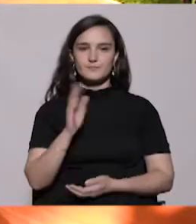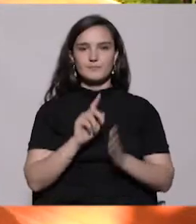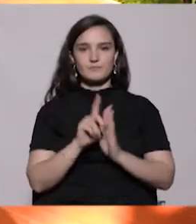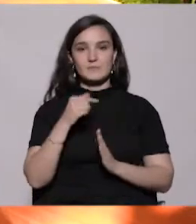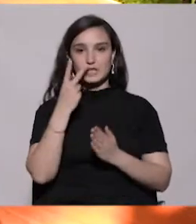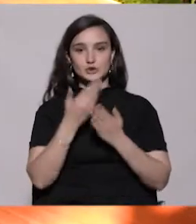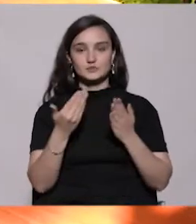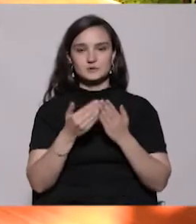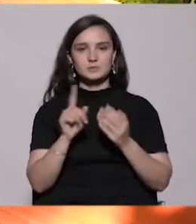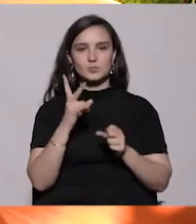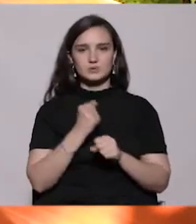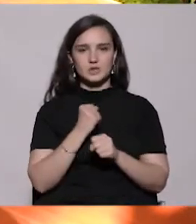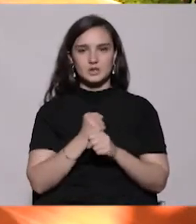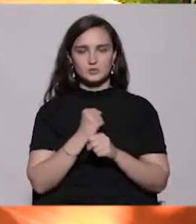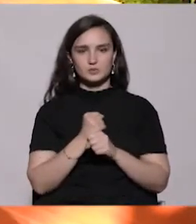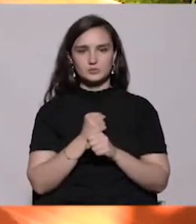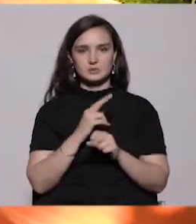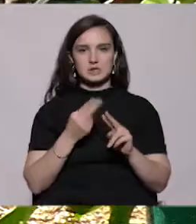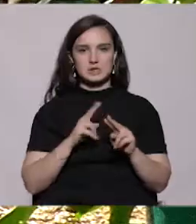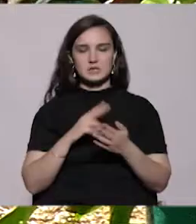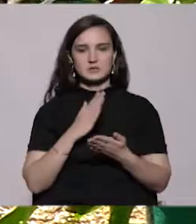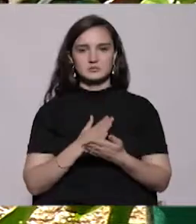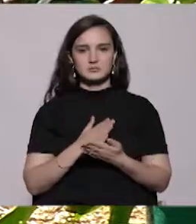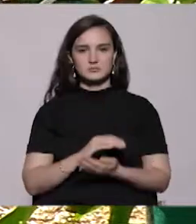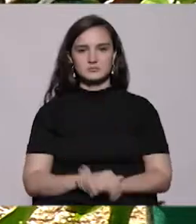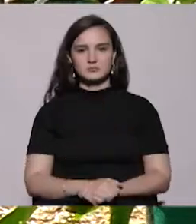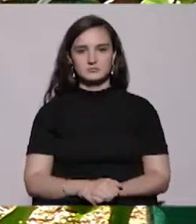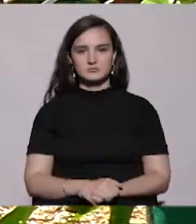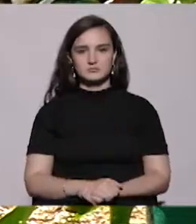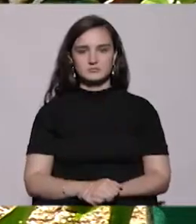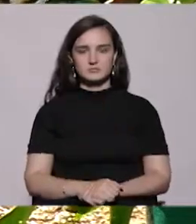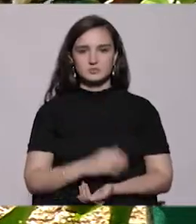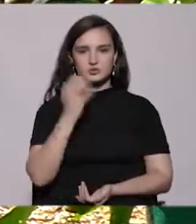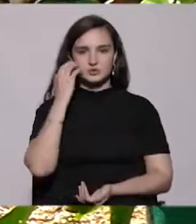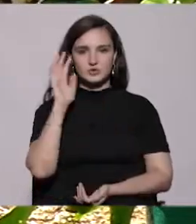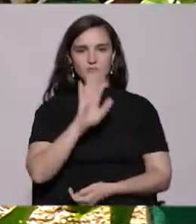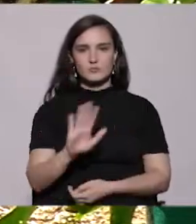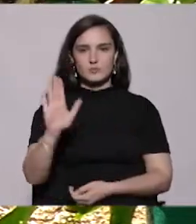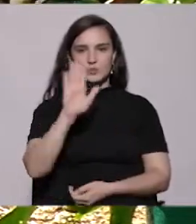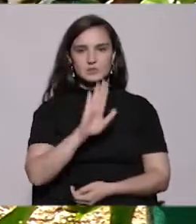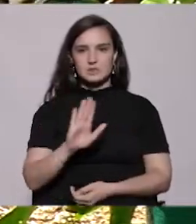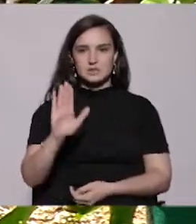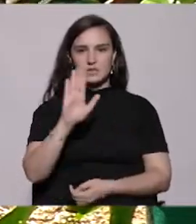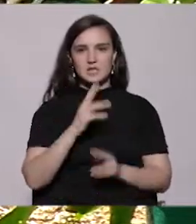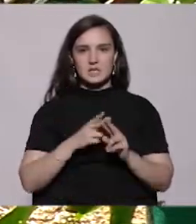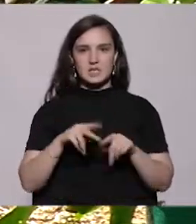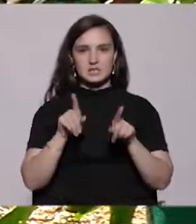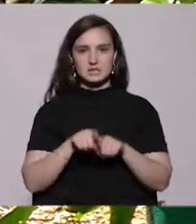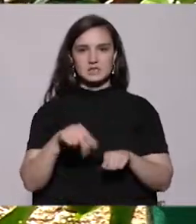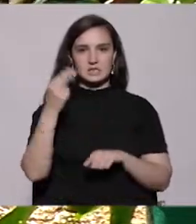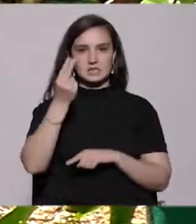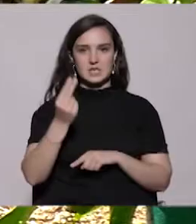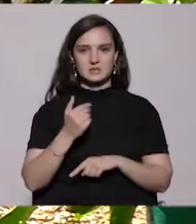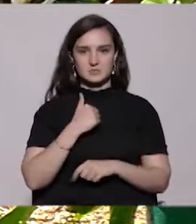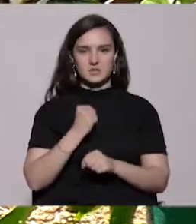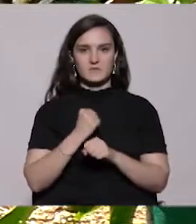მე გაჩვენებთ რა უნდა გავაკეთოთ. ეს არის შავ ფონზე. აი ესეთი ნატურმორტი